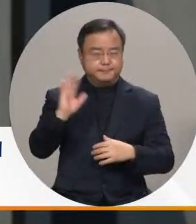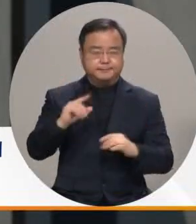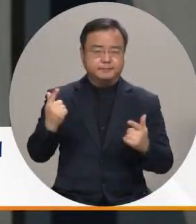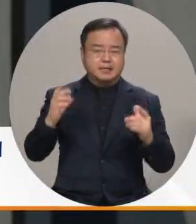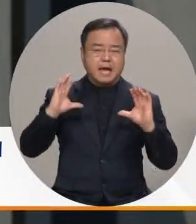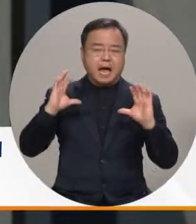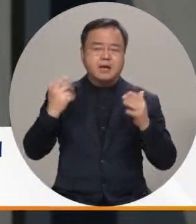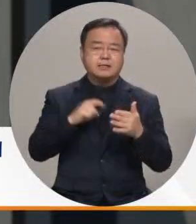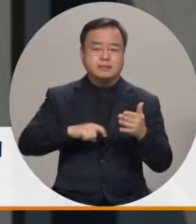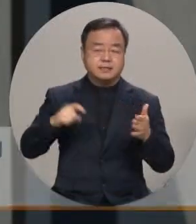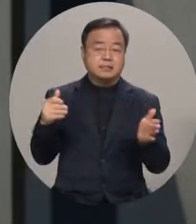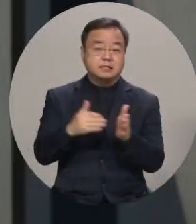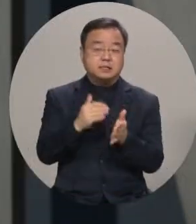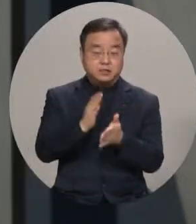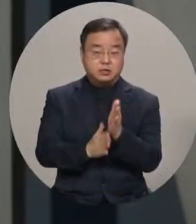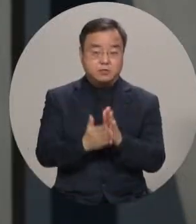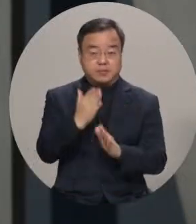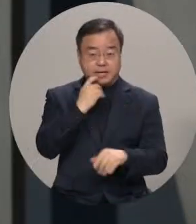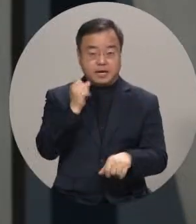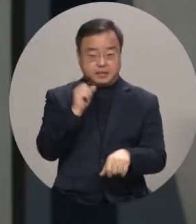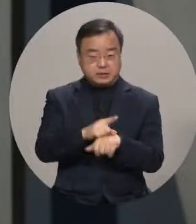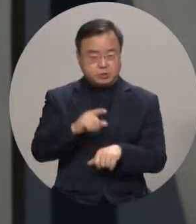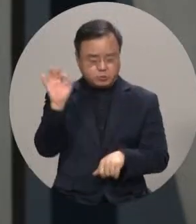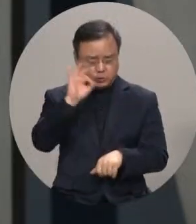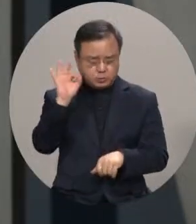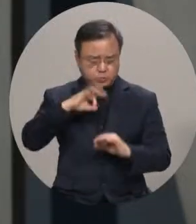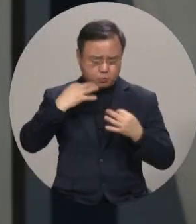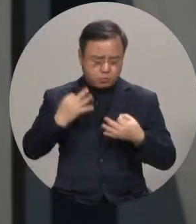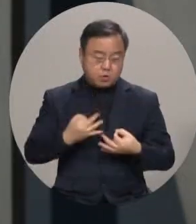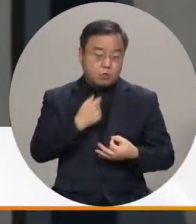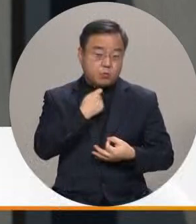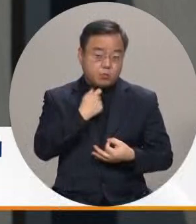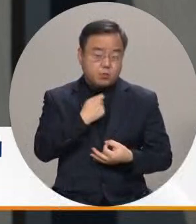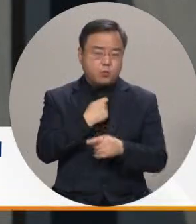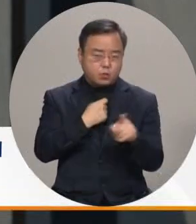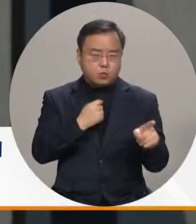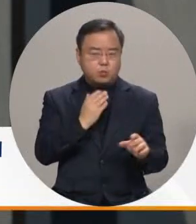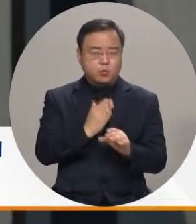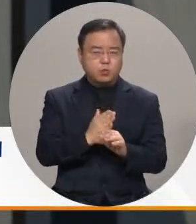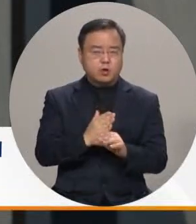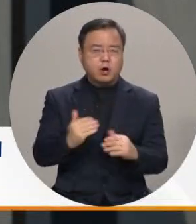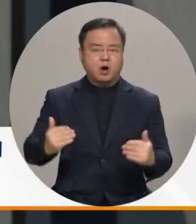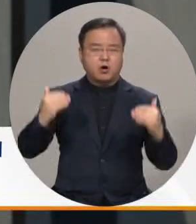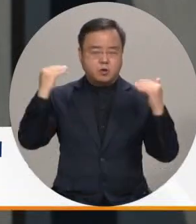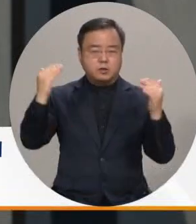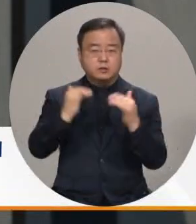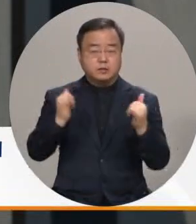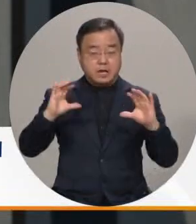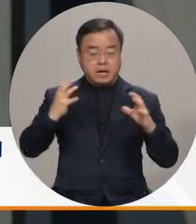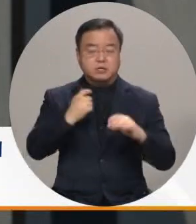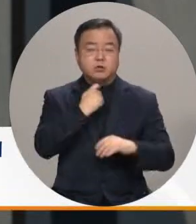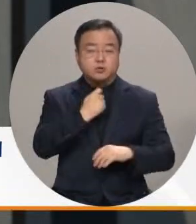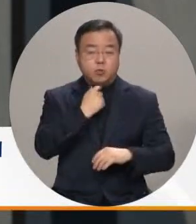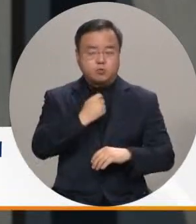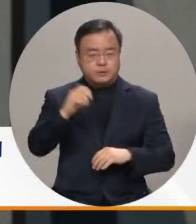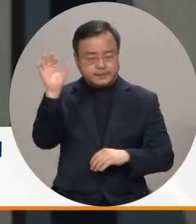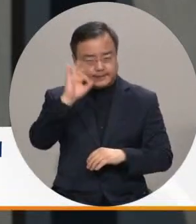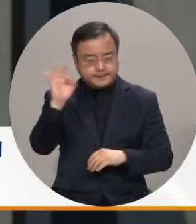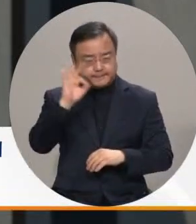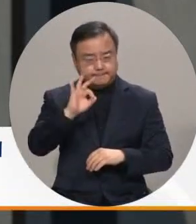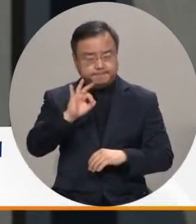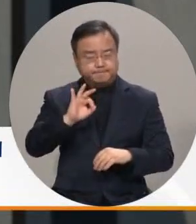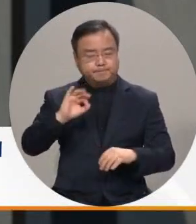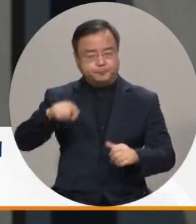가능성을 찾고자 하는 욕구가 있다고 보고 어른들은 아이들이 자신의 욕구를 스스로 찾고 자신이 어떤